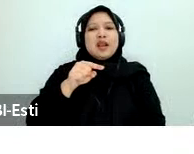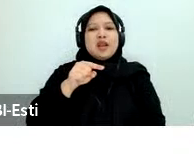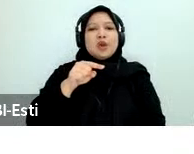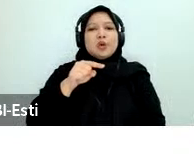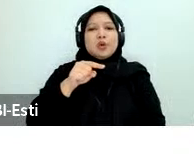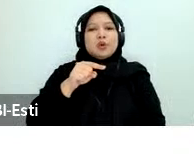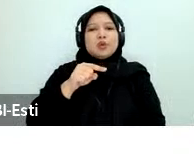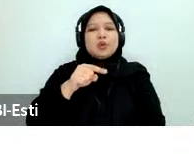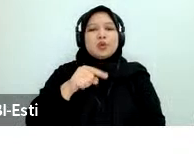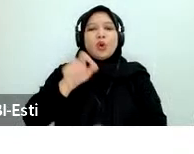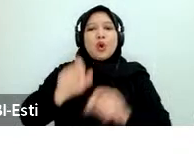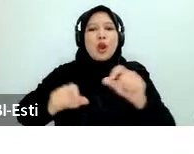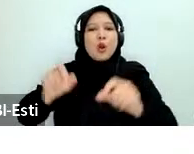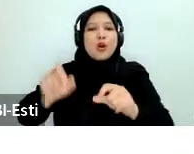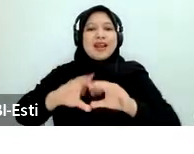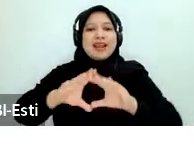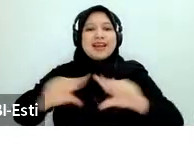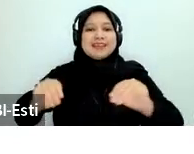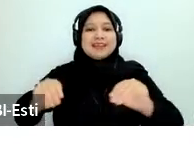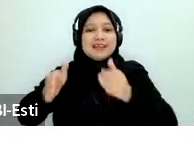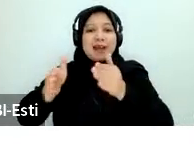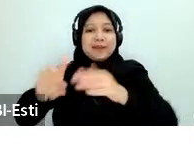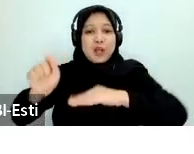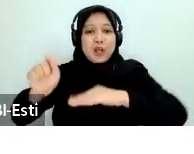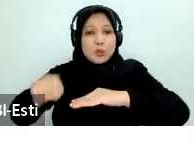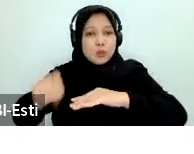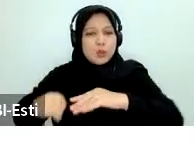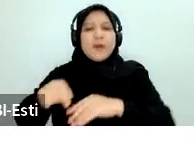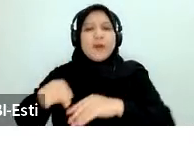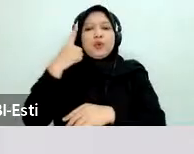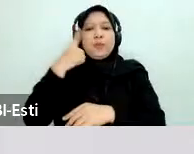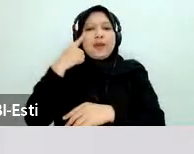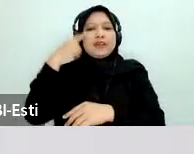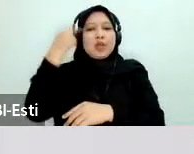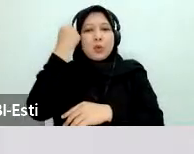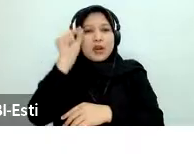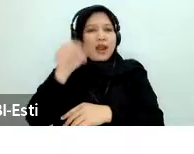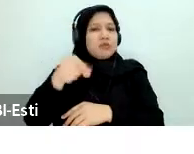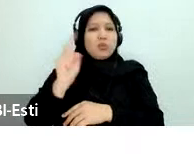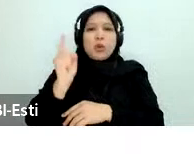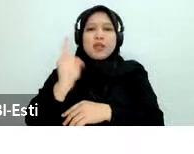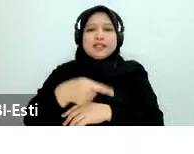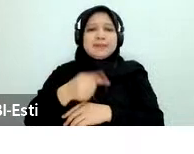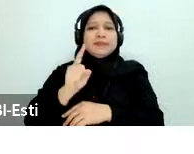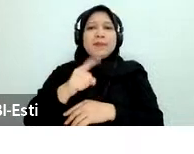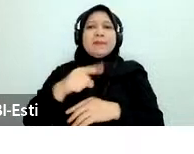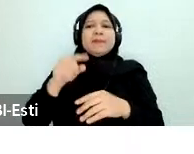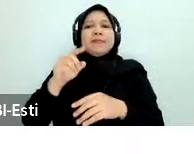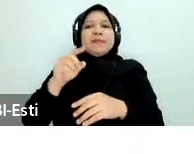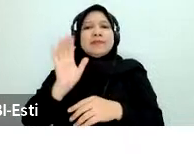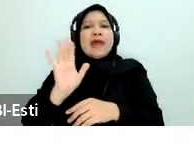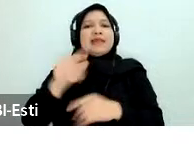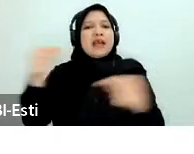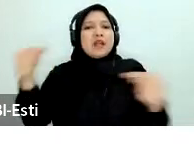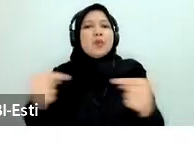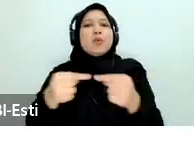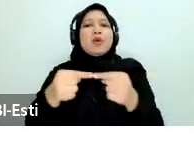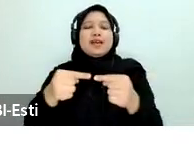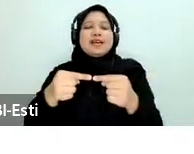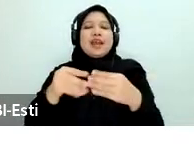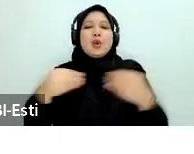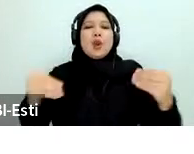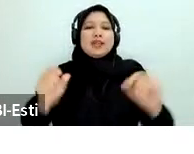para penegak hukum parah dapat menyangkut hidup Mas manusia itu saja dulu bapak ibu mohon maaf